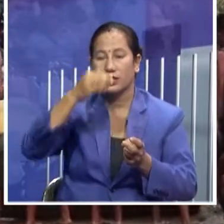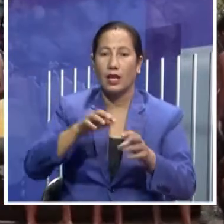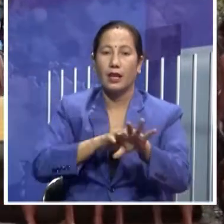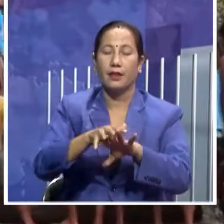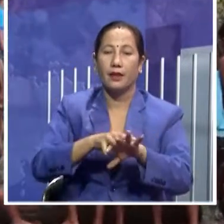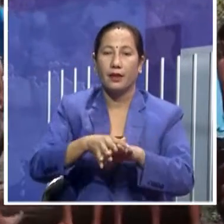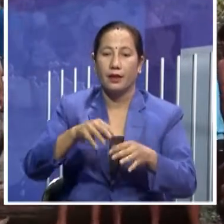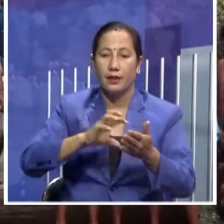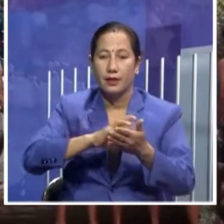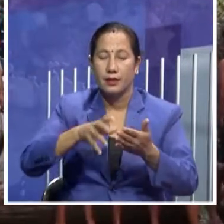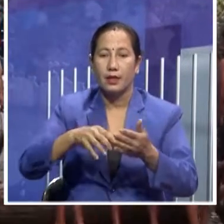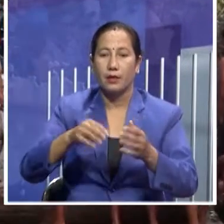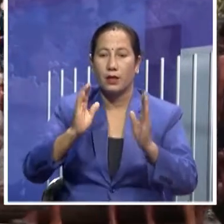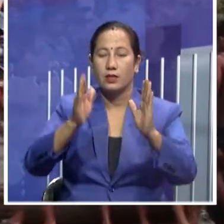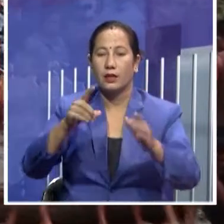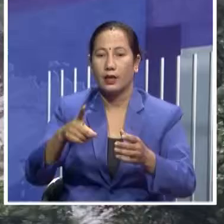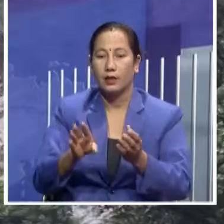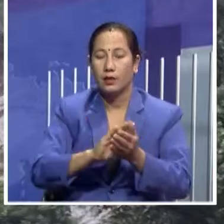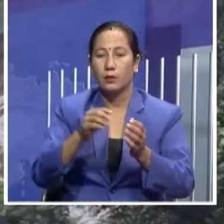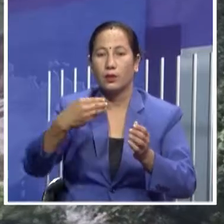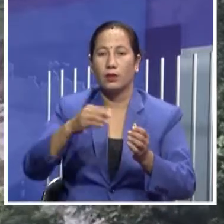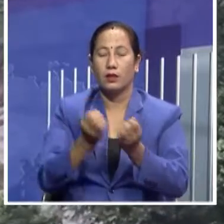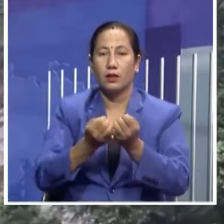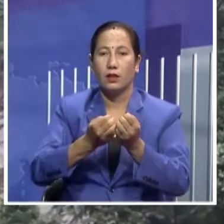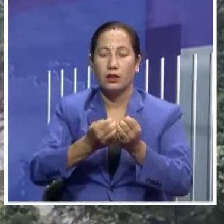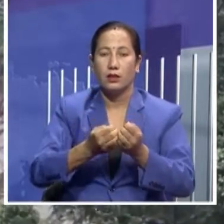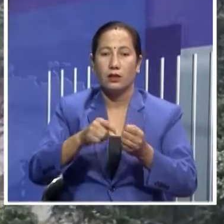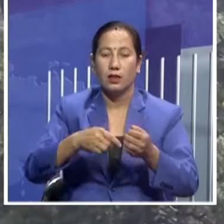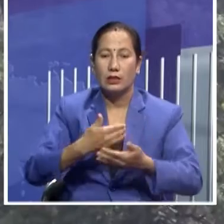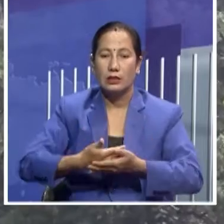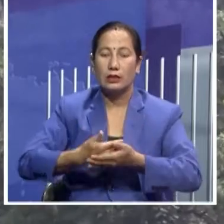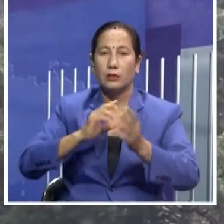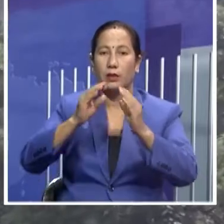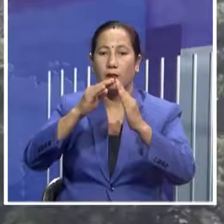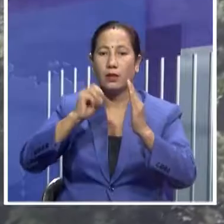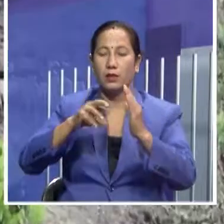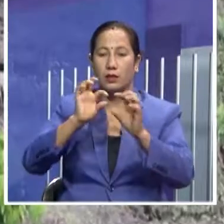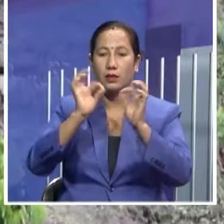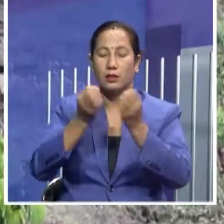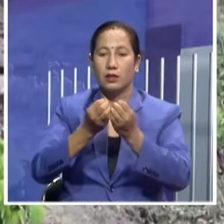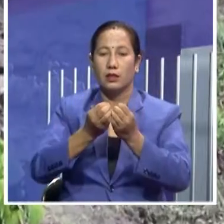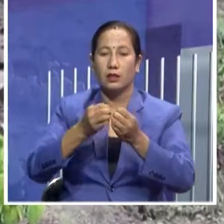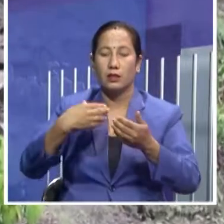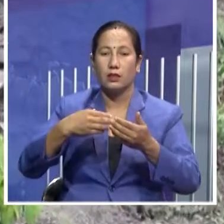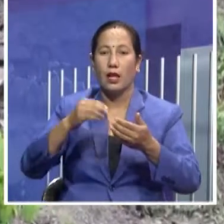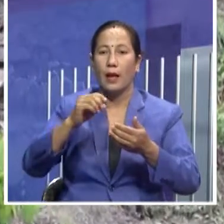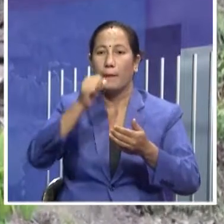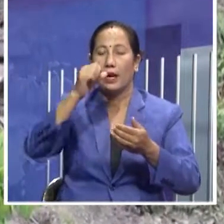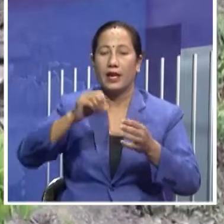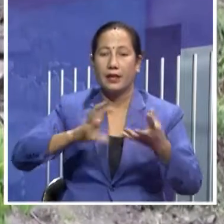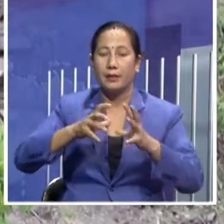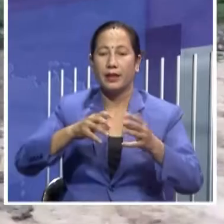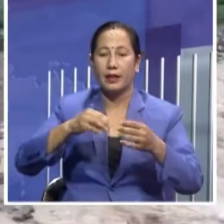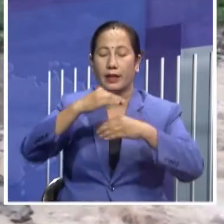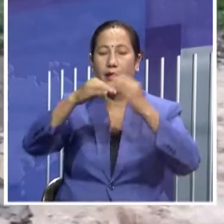धेरै जसो स्थानमा सडक एकतर्फी हुने गरेको छ। खास गरी सिद्ध बाबा मन्दिर क्षेत्र, पौठे डाँडा, चरचरे, पानी मिल,